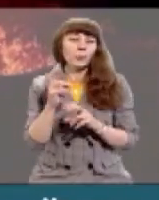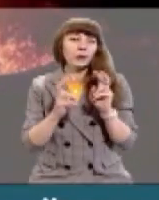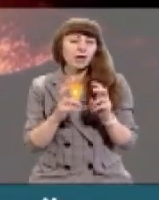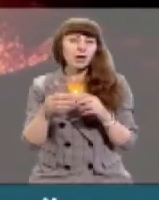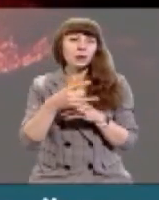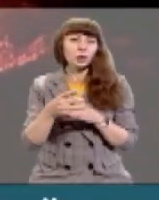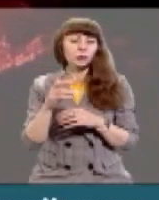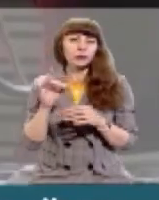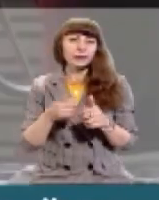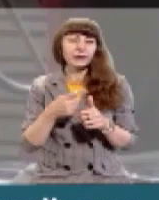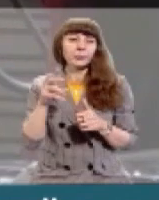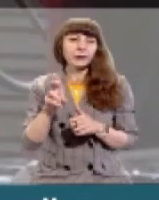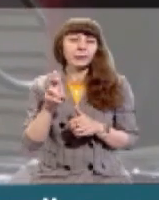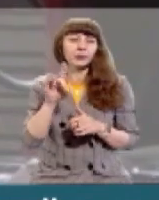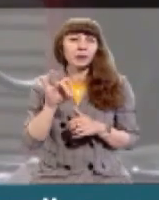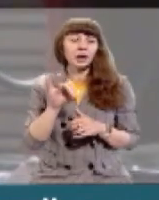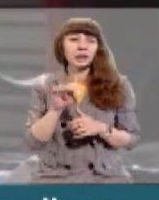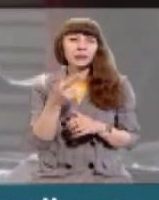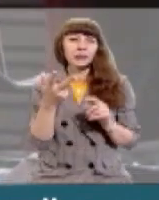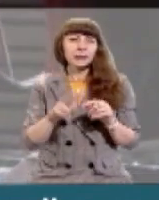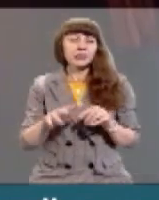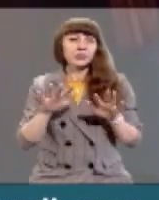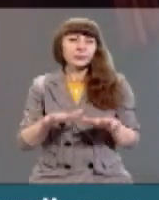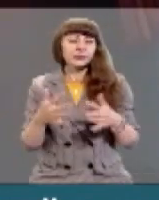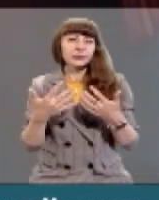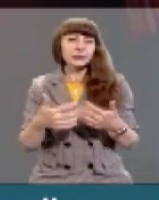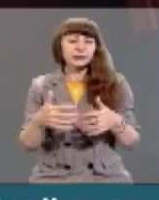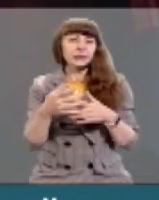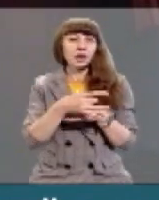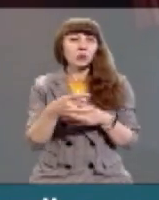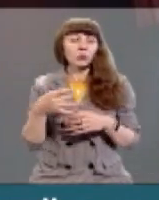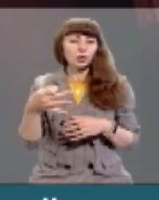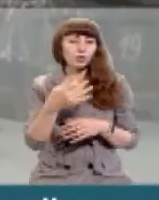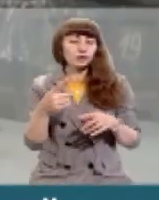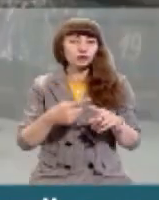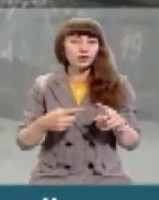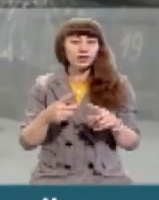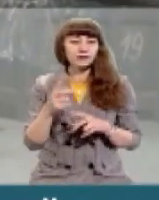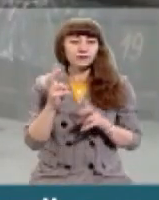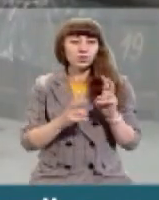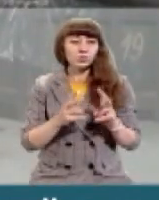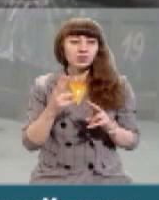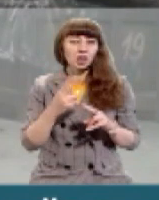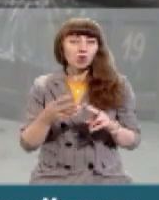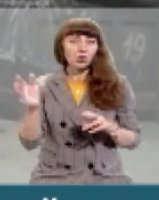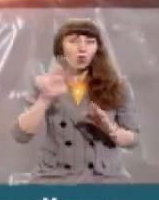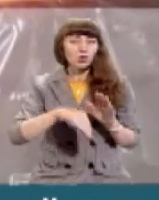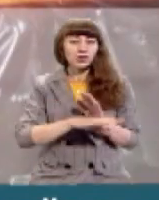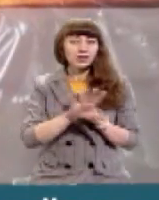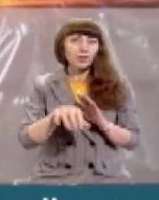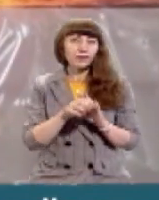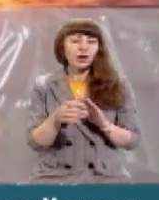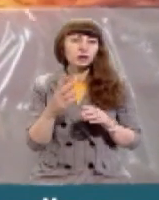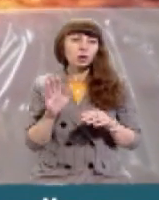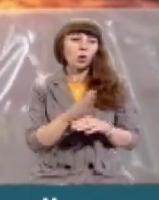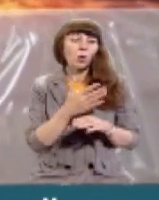район имени Беимбета Майлина занимает третью позицию среди регионов области. Основная доля производства приходится на горнодобывающую